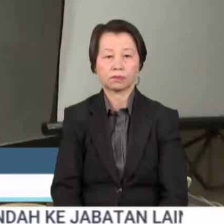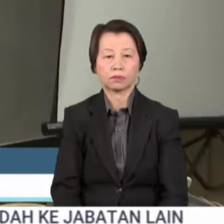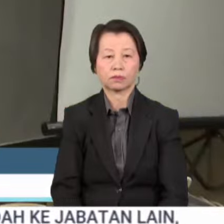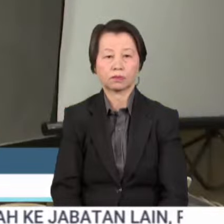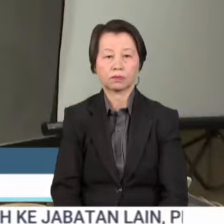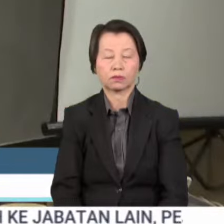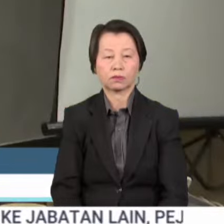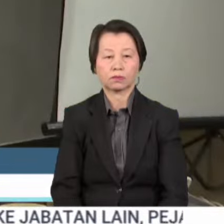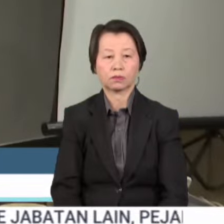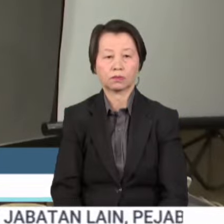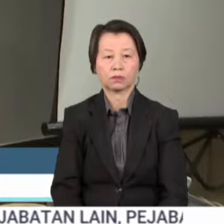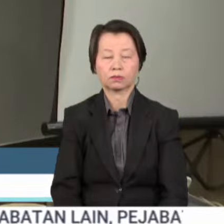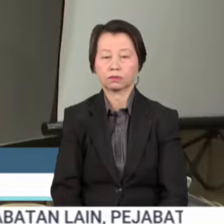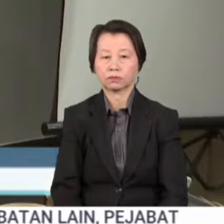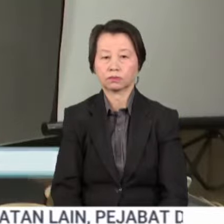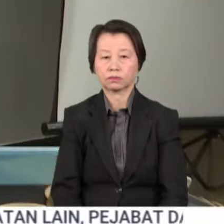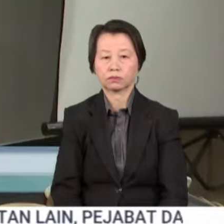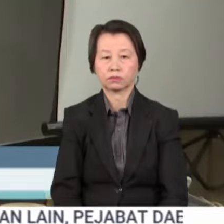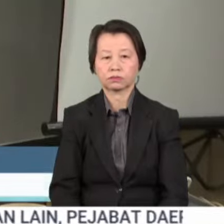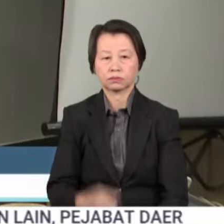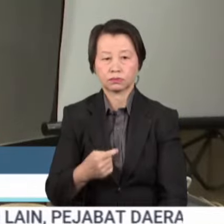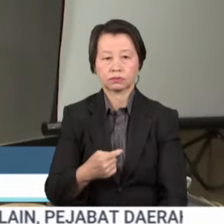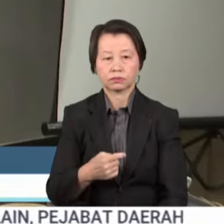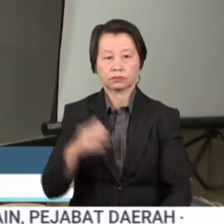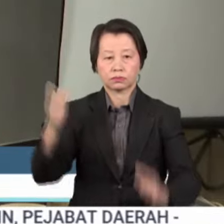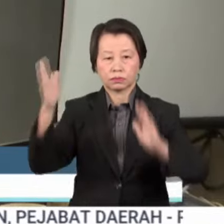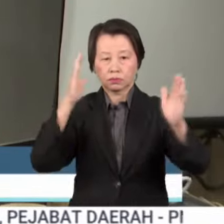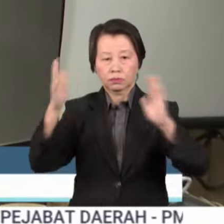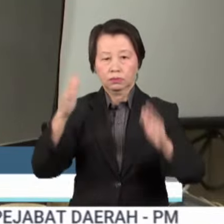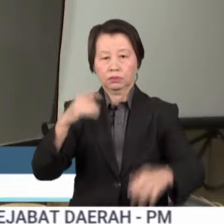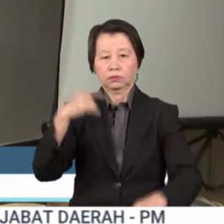Saya satu inisiatif yang sangat bagus